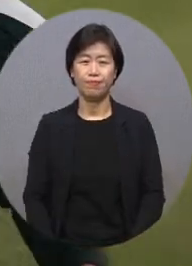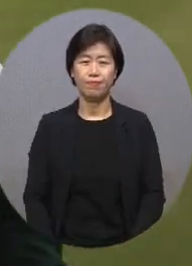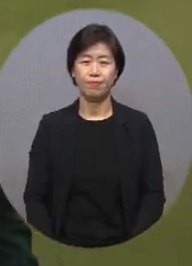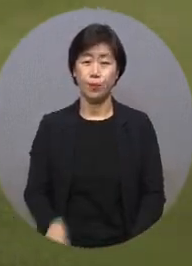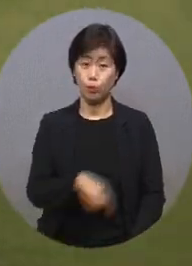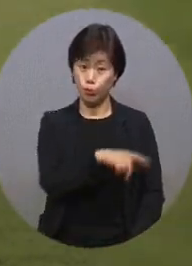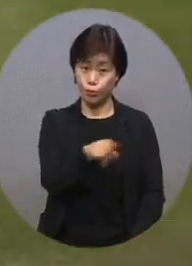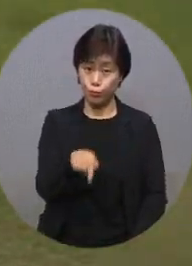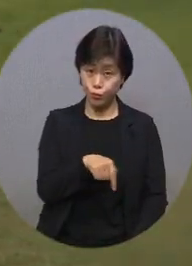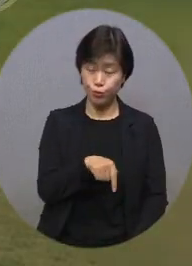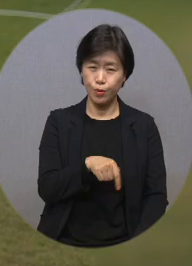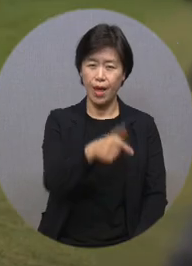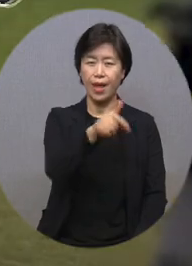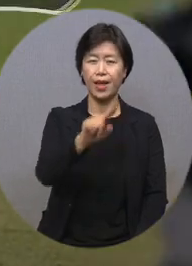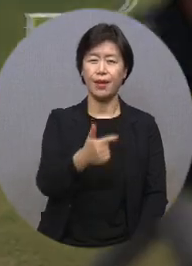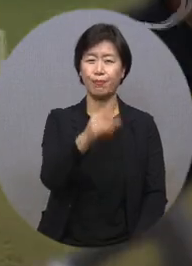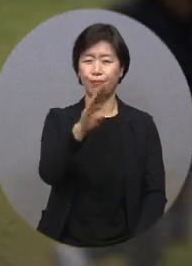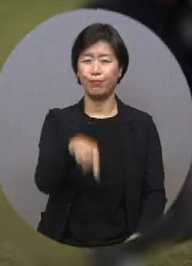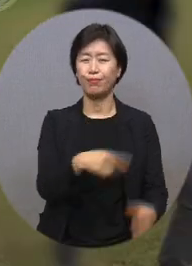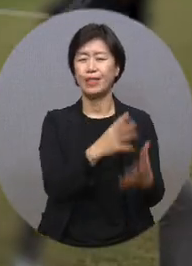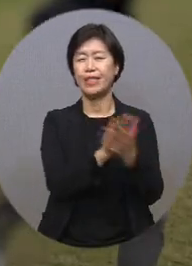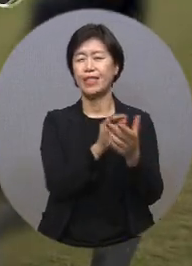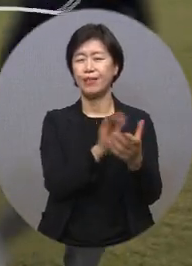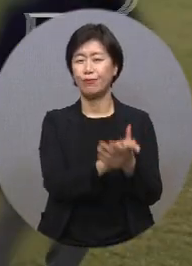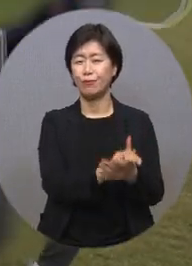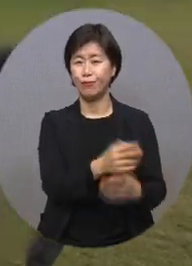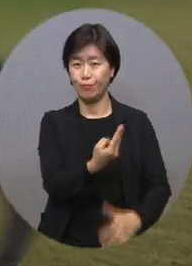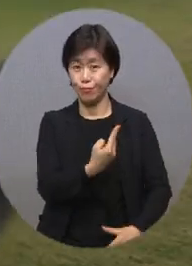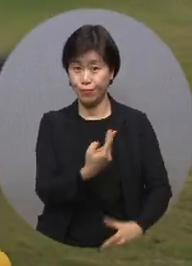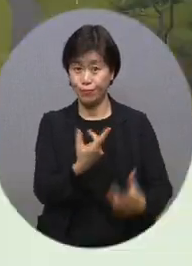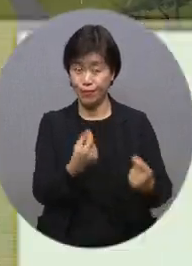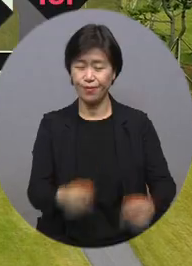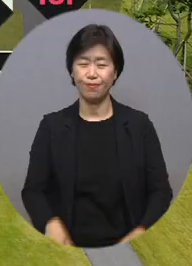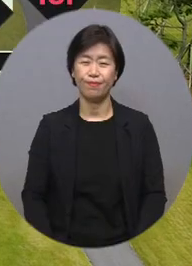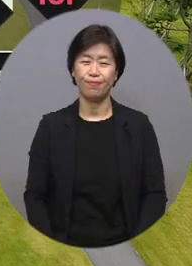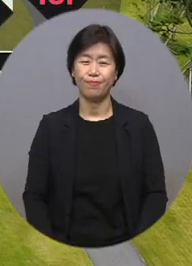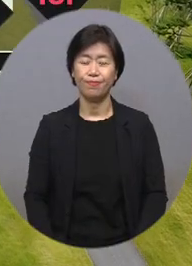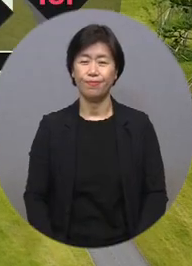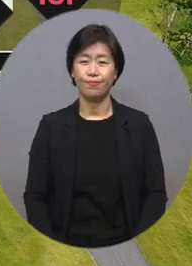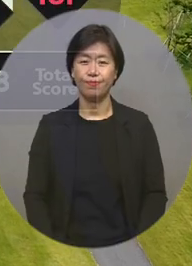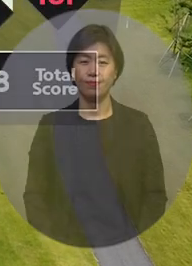우리는. 우리는. 깜부. 깜부. 깜부. 깜부.